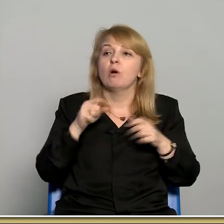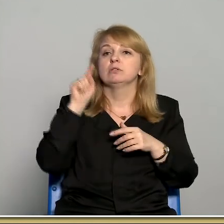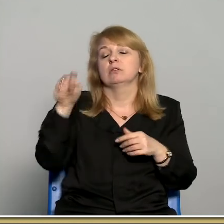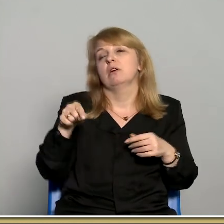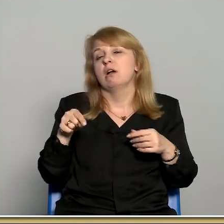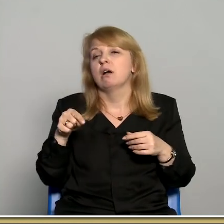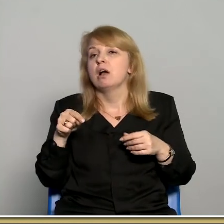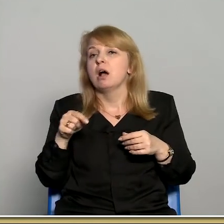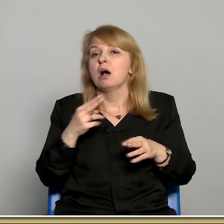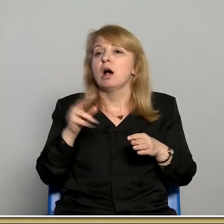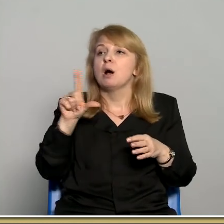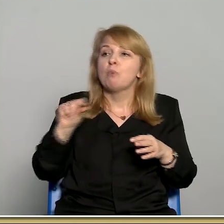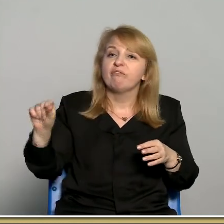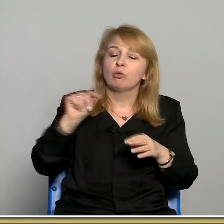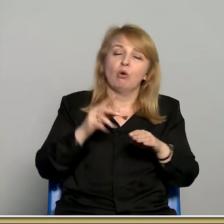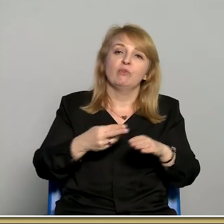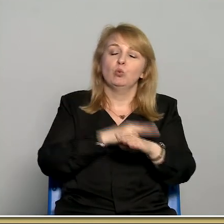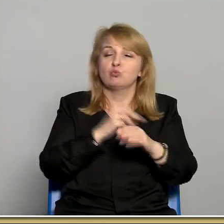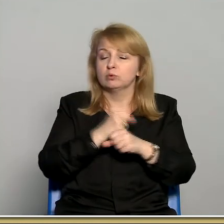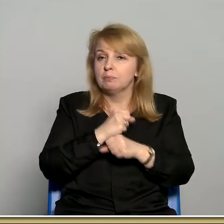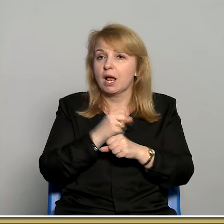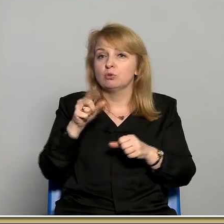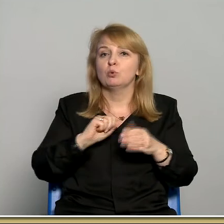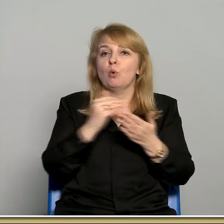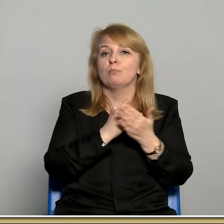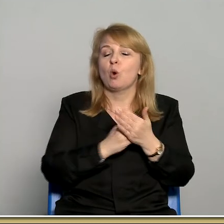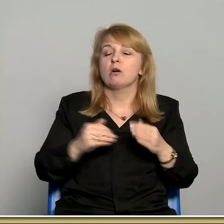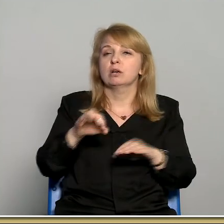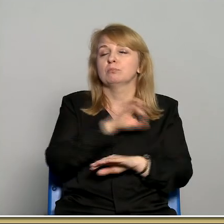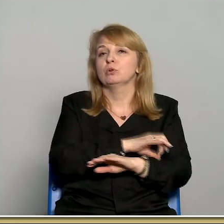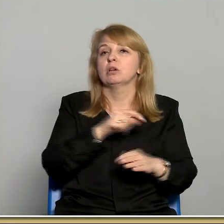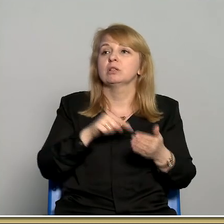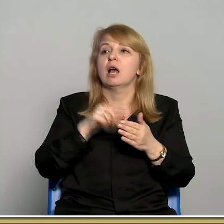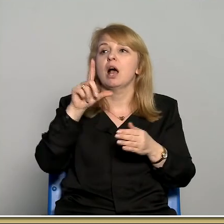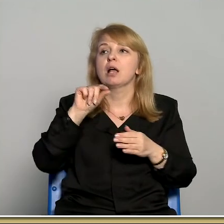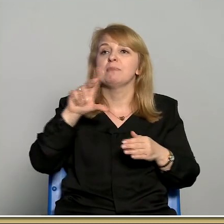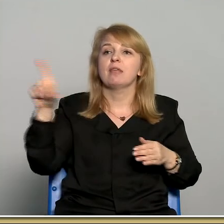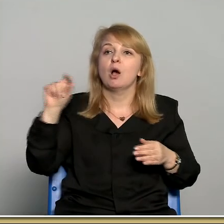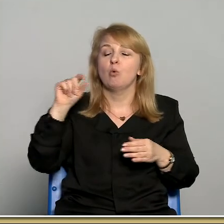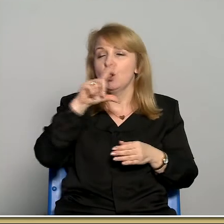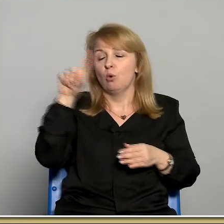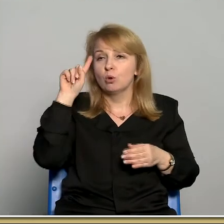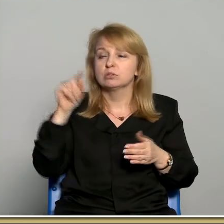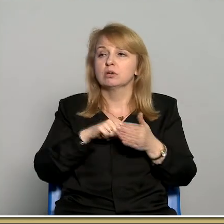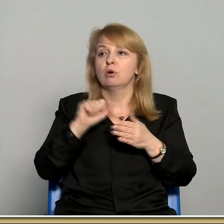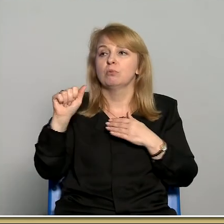oraz powiatowym urzędom pracy w ramach programu operacyjnego Kapitał Ludzki w poddziałaniu 6.1.3.